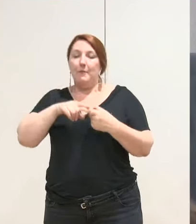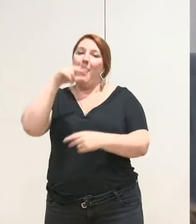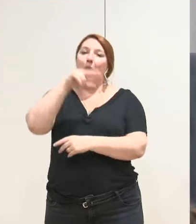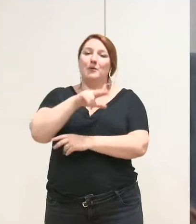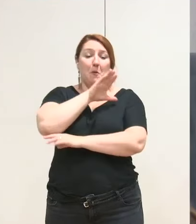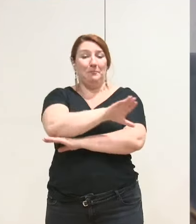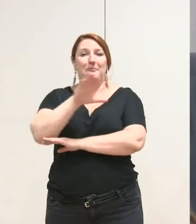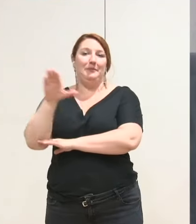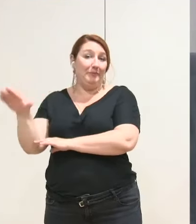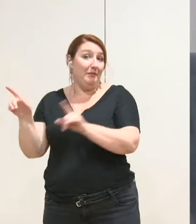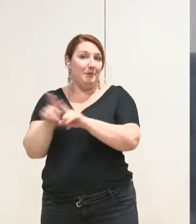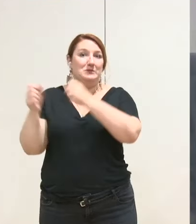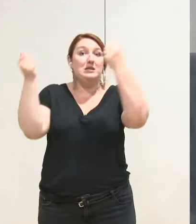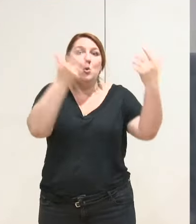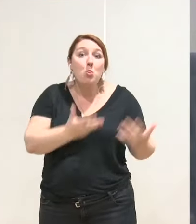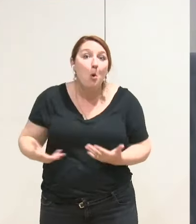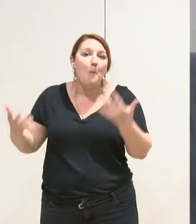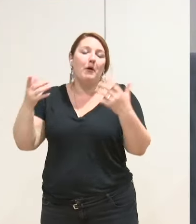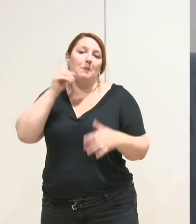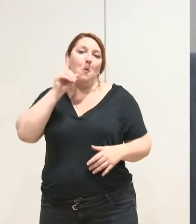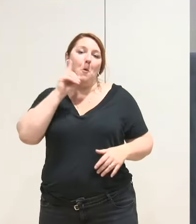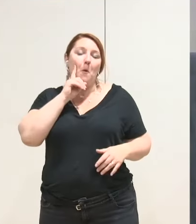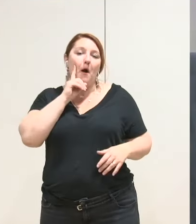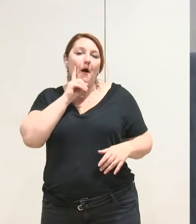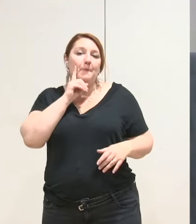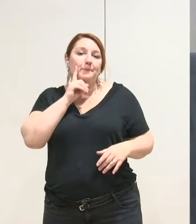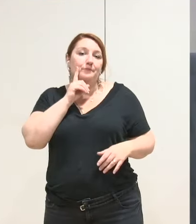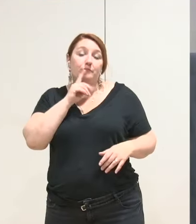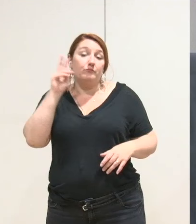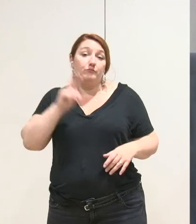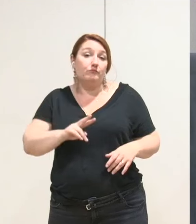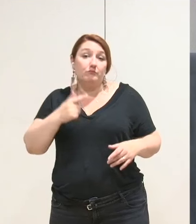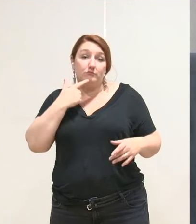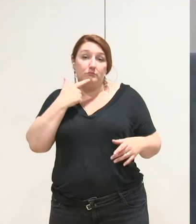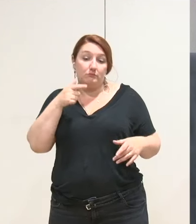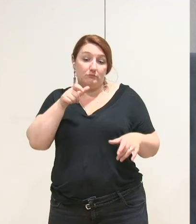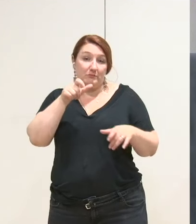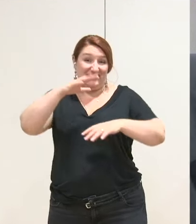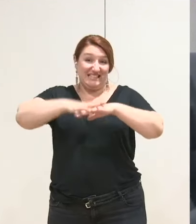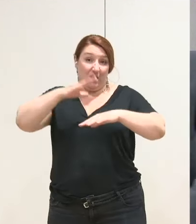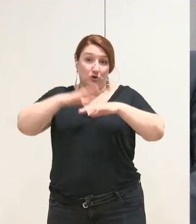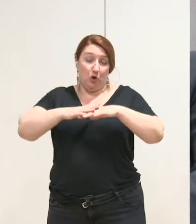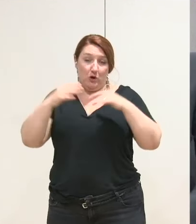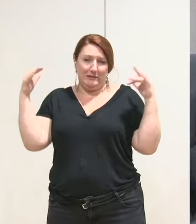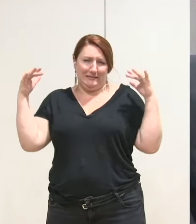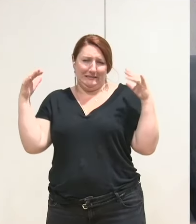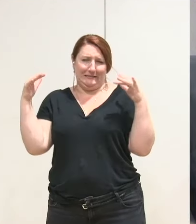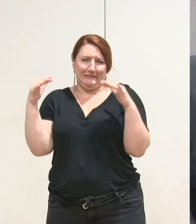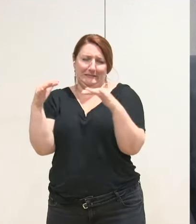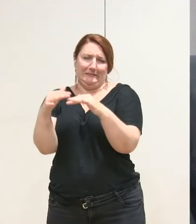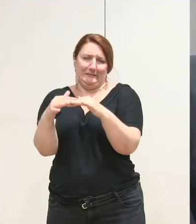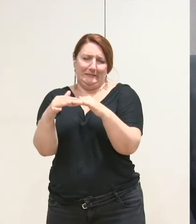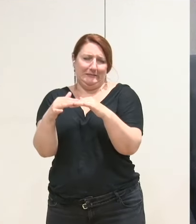nombre parce que tout ça produit un niveau d' denensité sur ce secteur qui